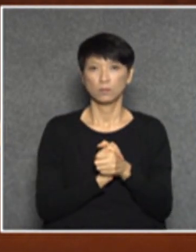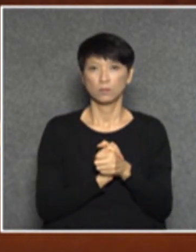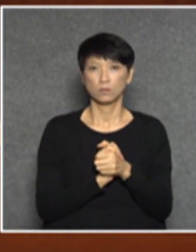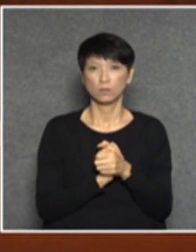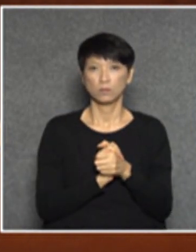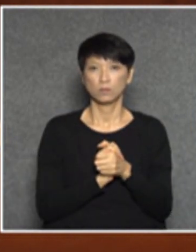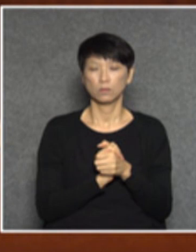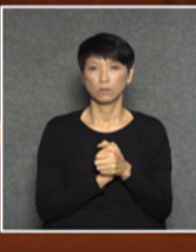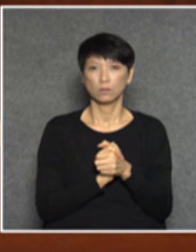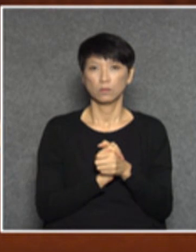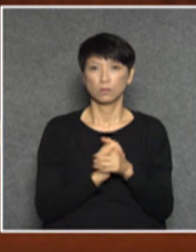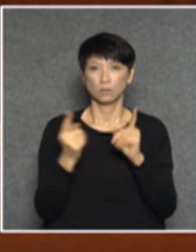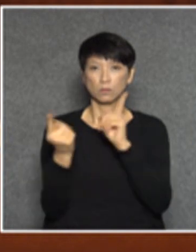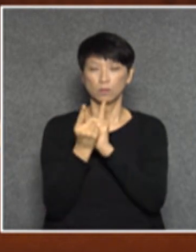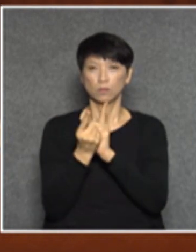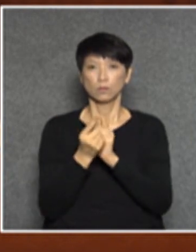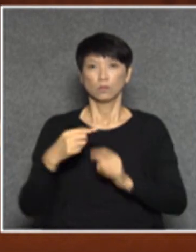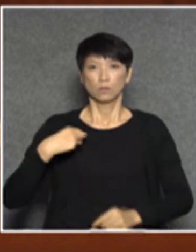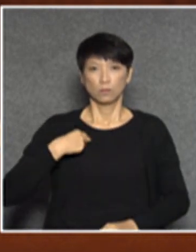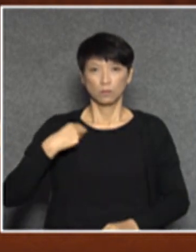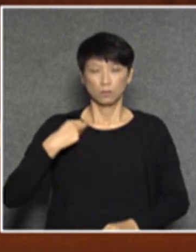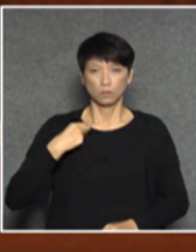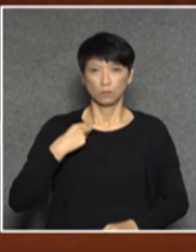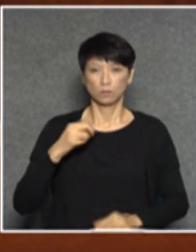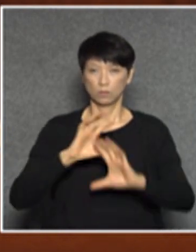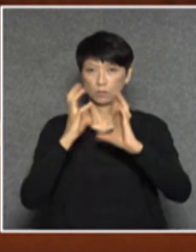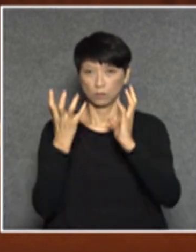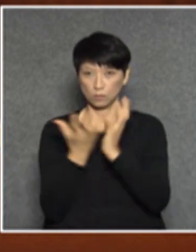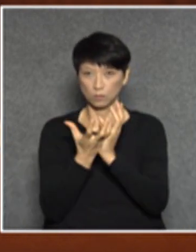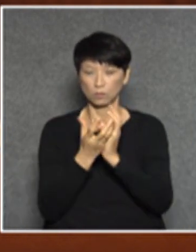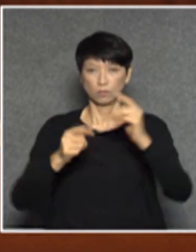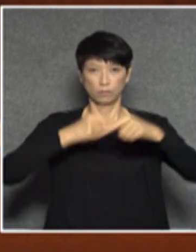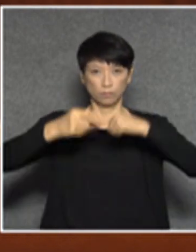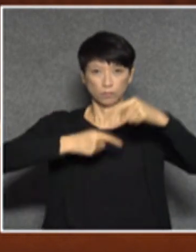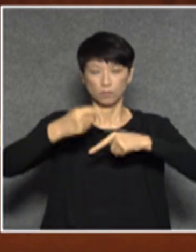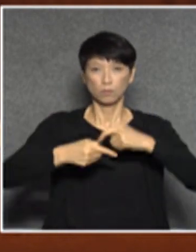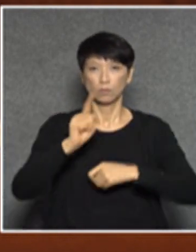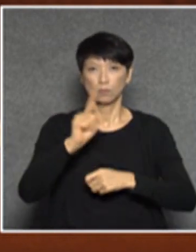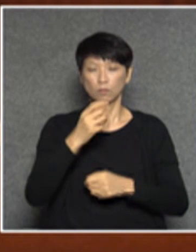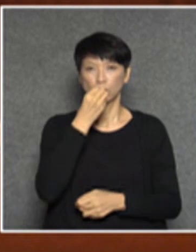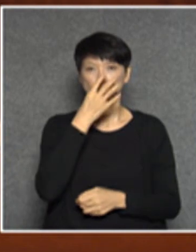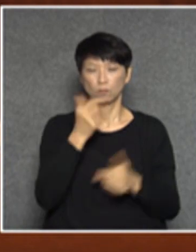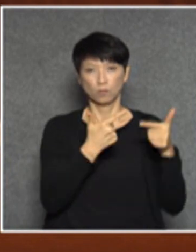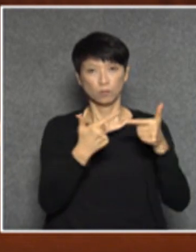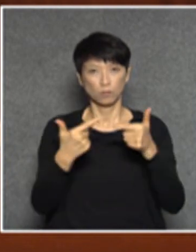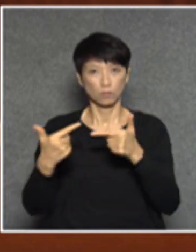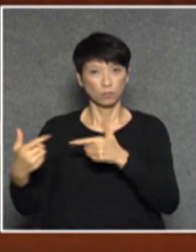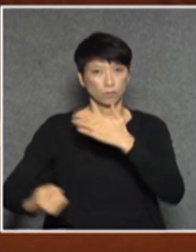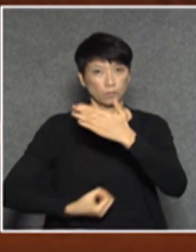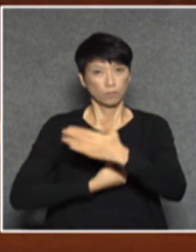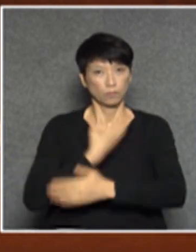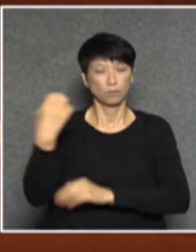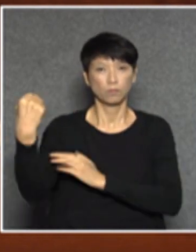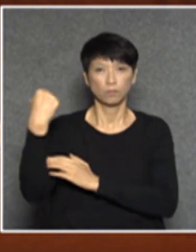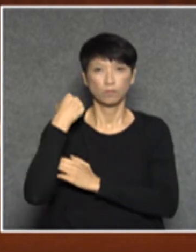同中央有關嘅部門嚇喺度商討緊點樣香港能夠繼續發揮依方面嘅功能。在整